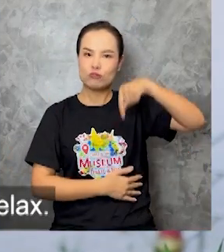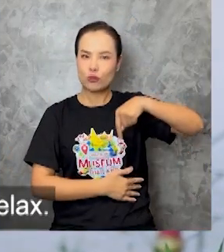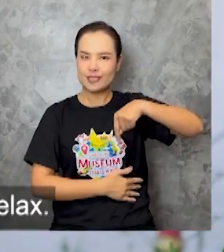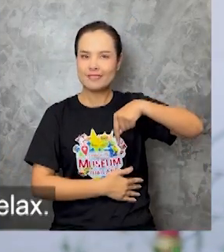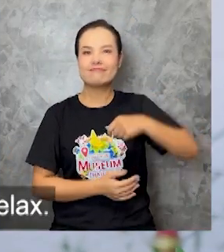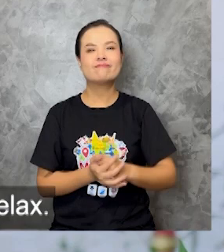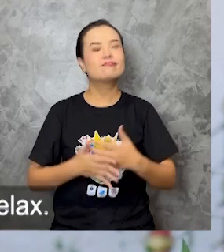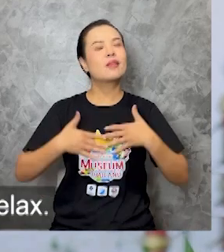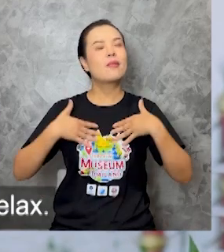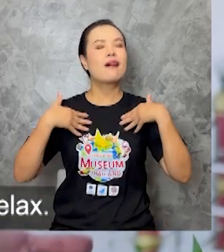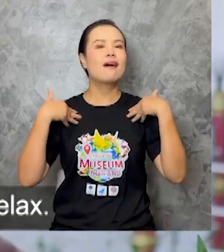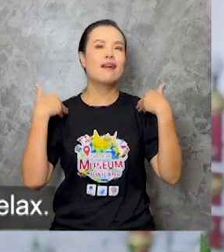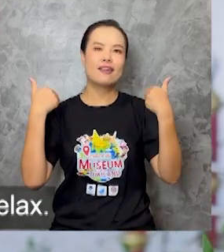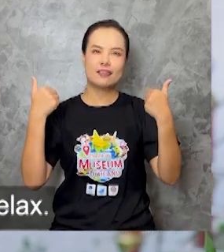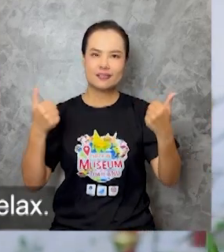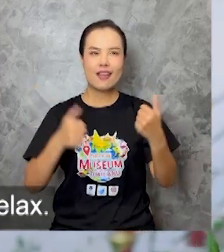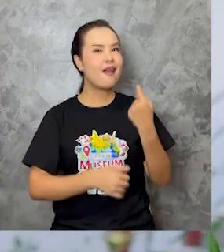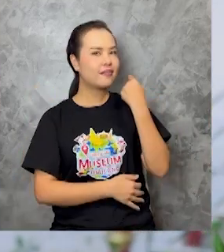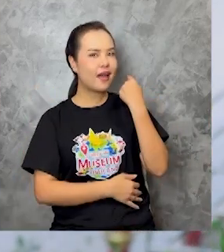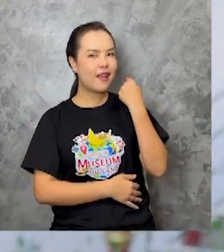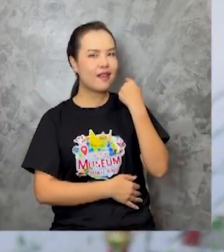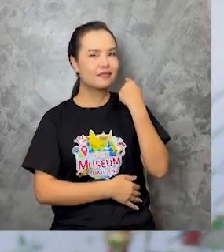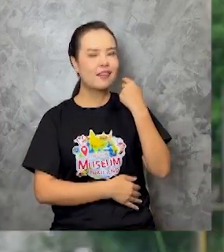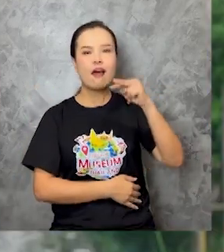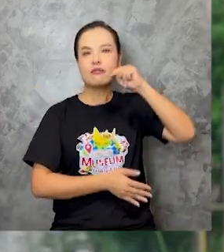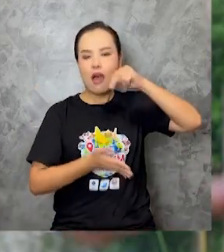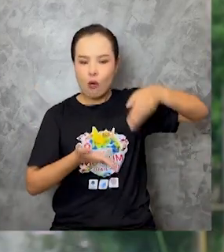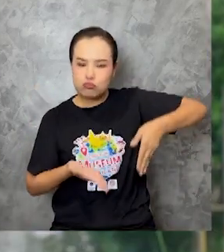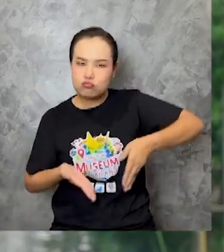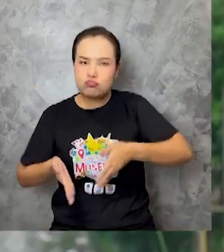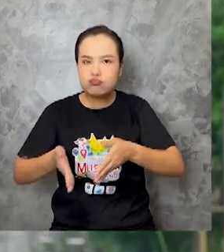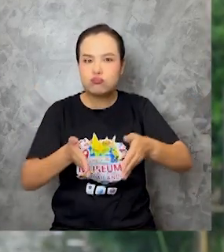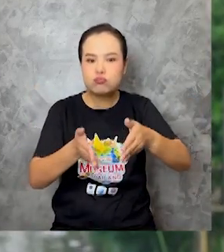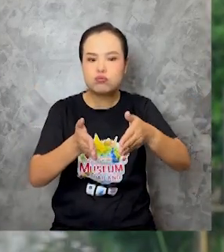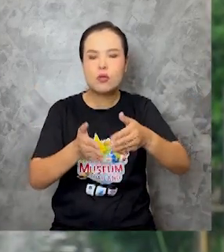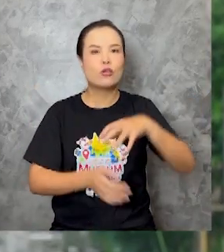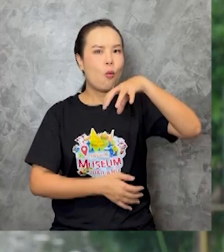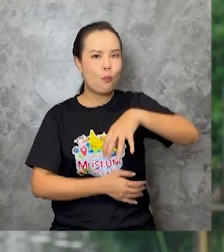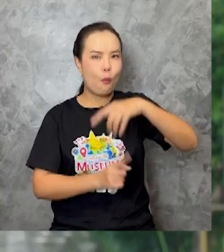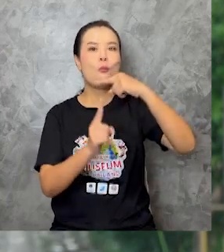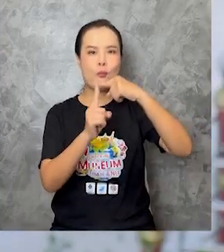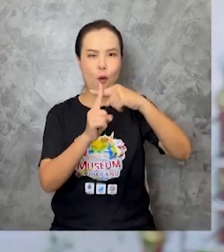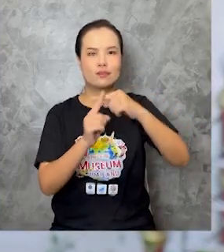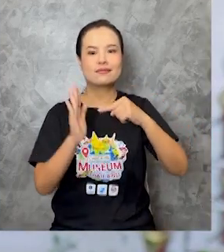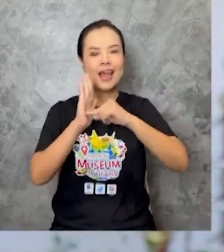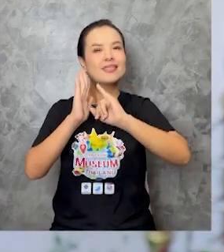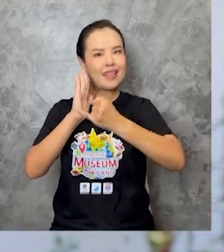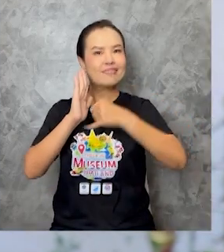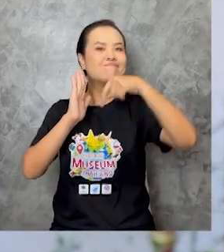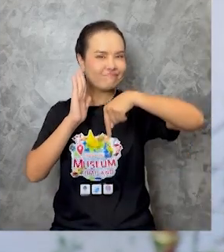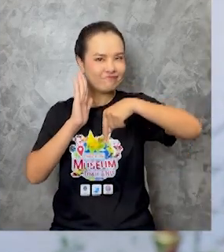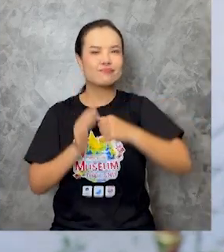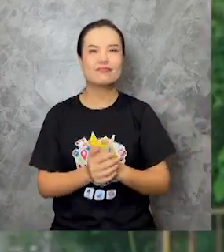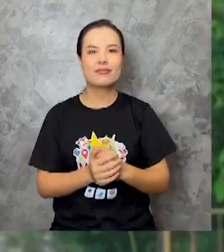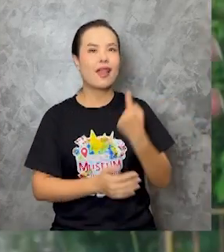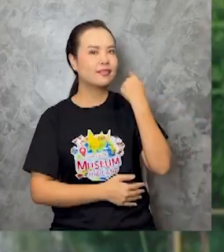ที่มีอยู่ตอนนี้นะคะก็กำลังชิลสบายมากเลยนะคะด้านหลังของนิวเนี่ยเป็นแม่น้ำค่ะแล้วก็มีโบสถ์คาทอลิกนะคะนี่ก็คือจังหวัดจันทบุรีนั่น